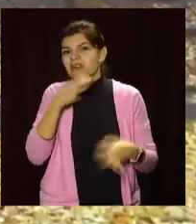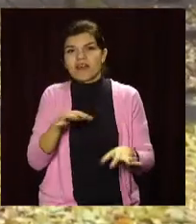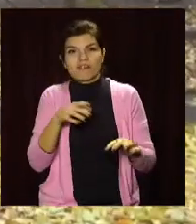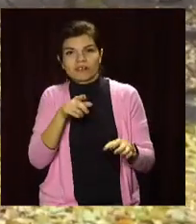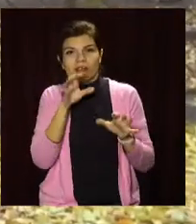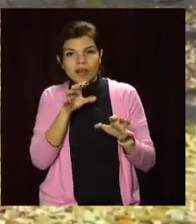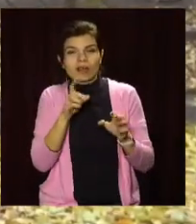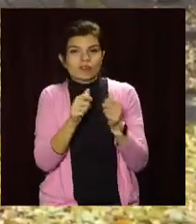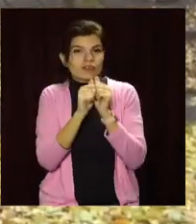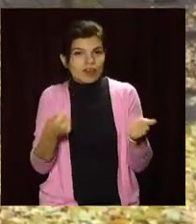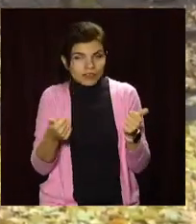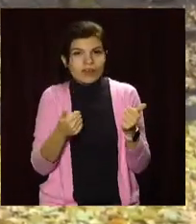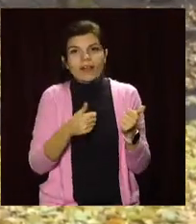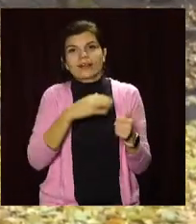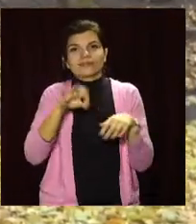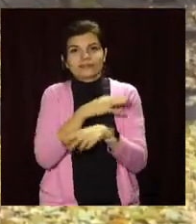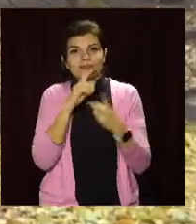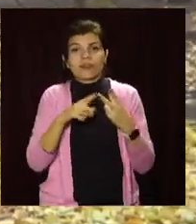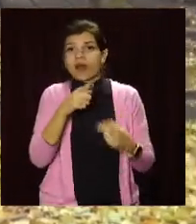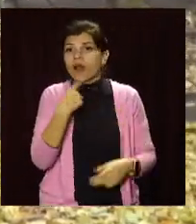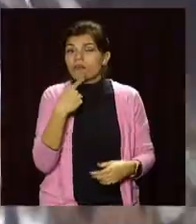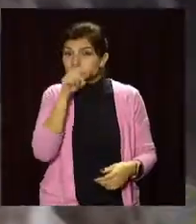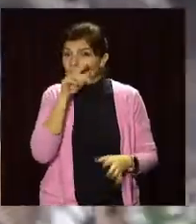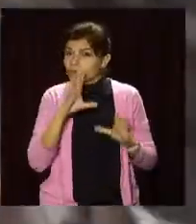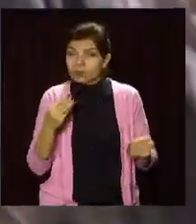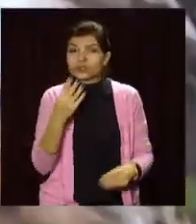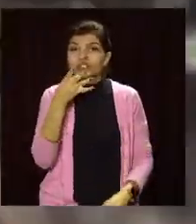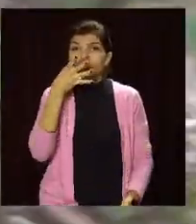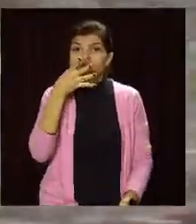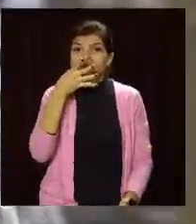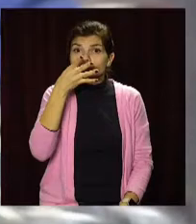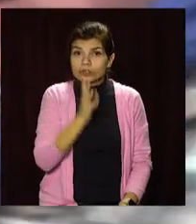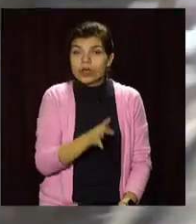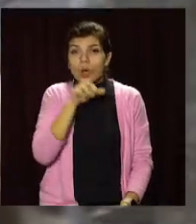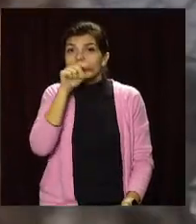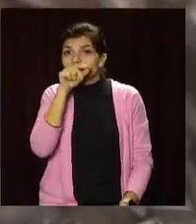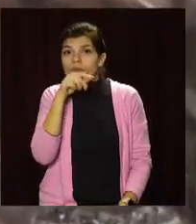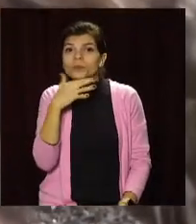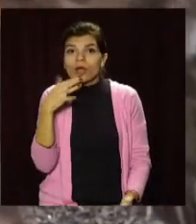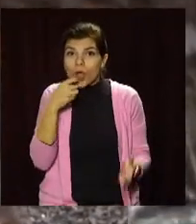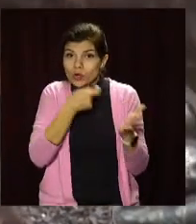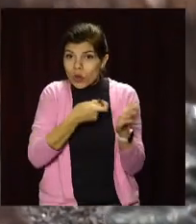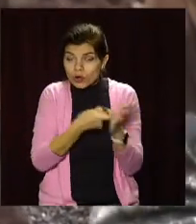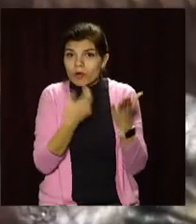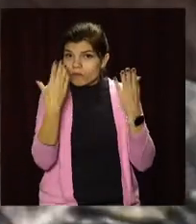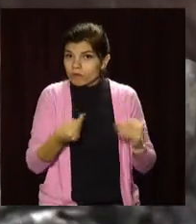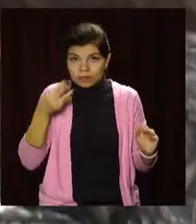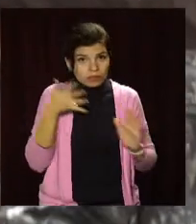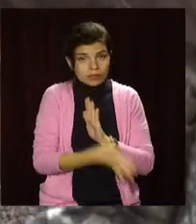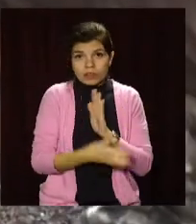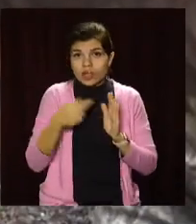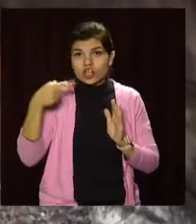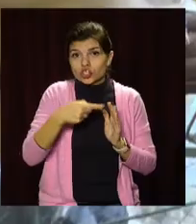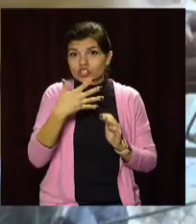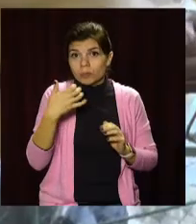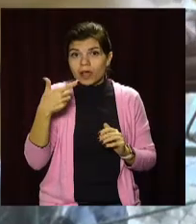обходиться недешево. За добу птахи з'їдають 4 кілограми заморожених курчат. Відтак, щоб прогодувати їх, витрачає по